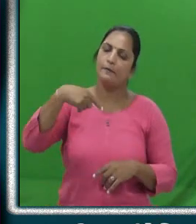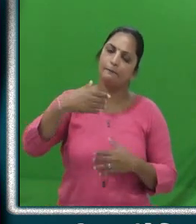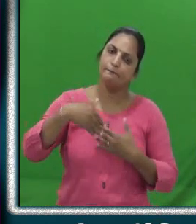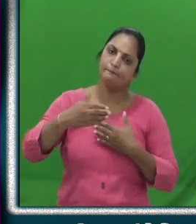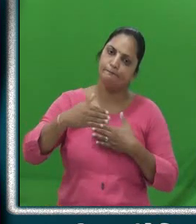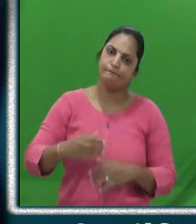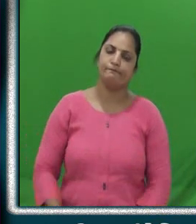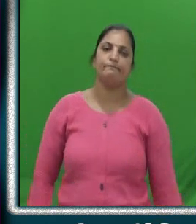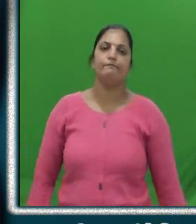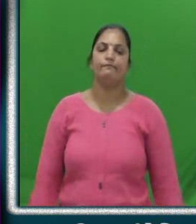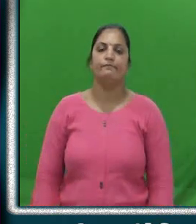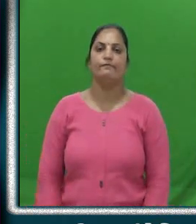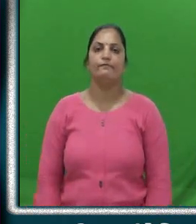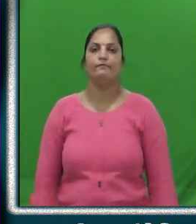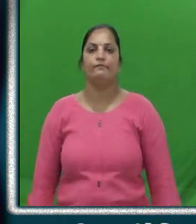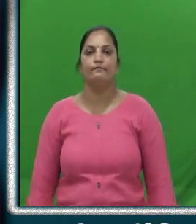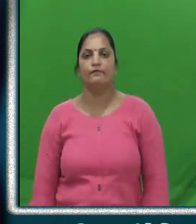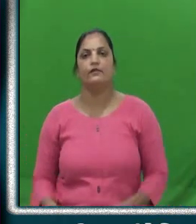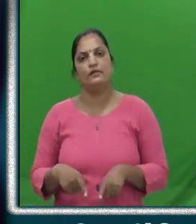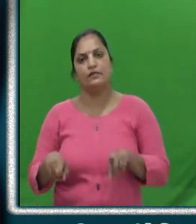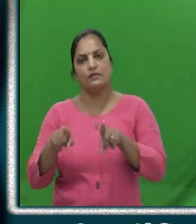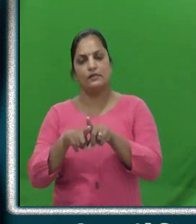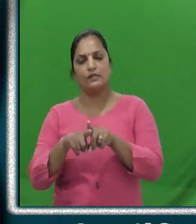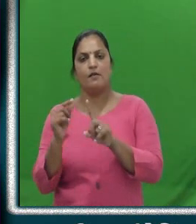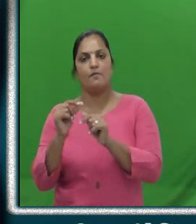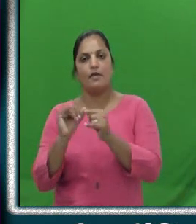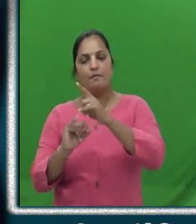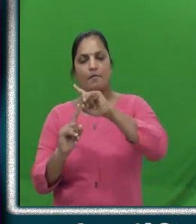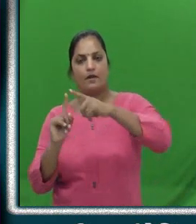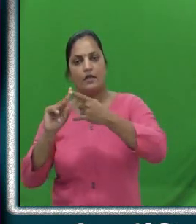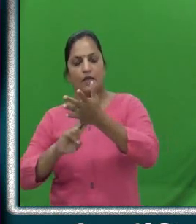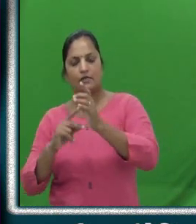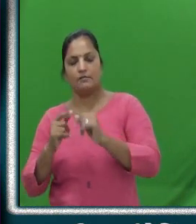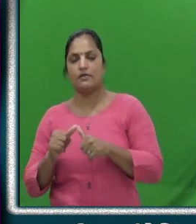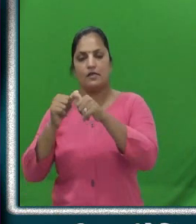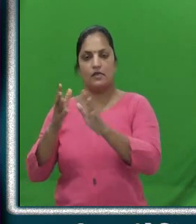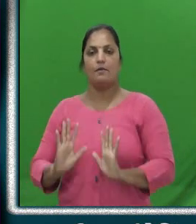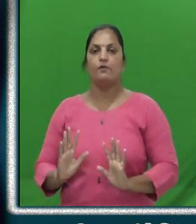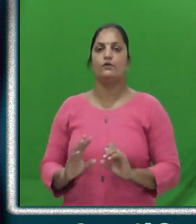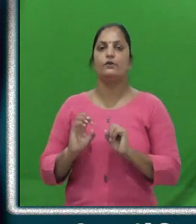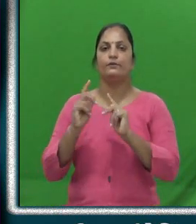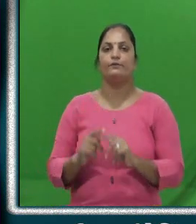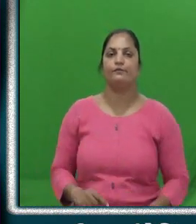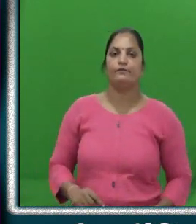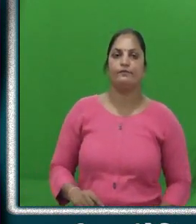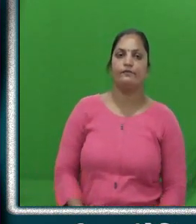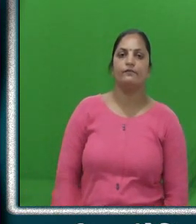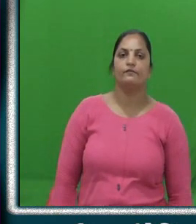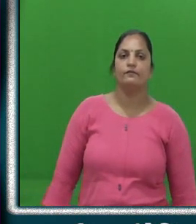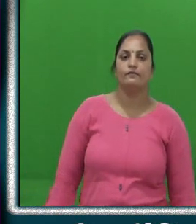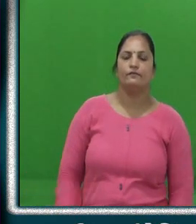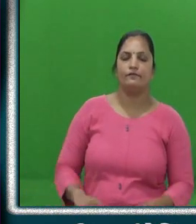એટલે કન્ટિન્યુડ જ્યારે પાસ્ટ ટેન્સ પૂછ્યું હોય તો એનો જવાબ પણ સિમિલર વર્ડ પાસ્ટ ટેન્સમાં જ આવવો જોઈએ ખ્યાલ આવ્યો હવે